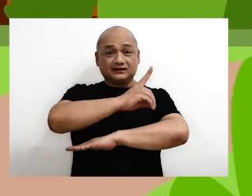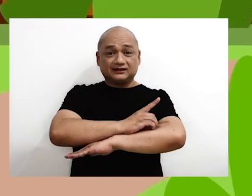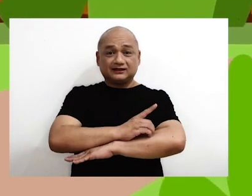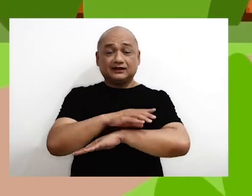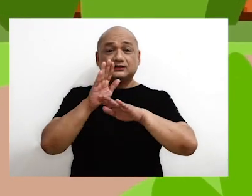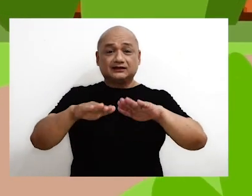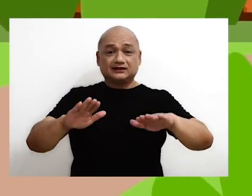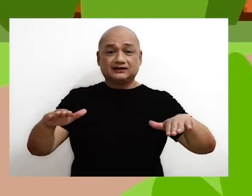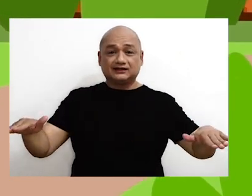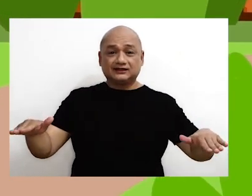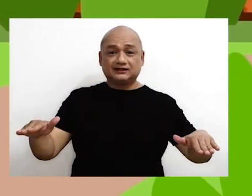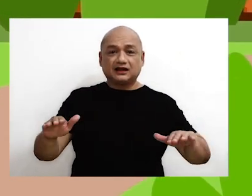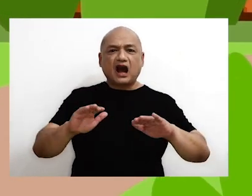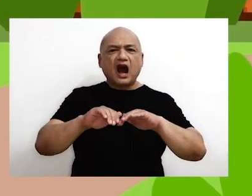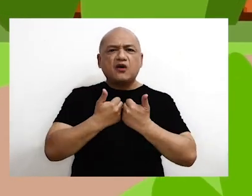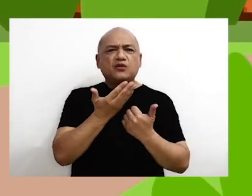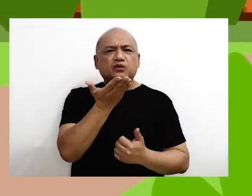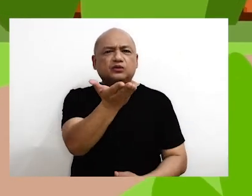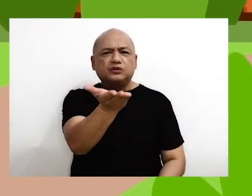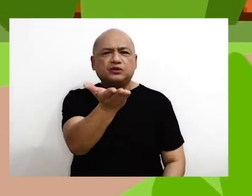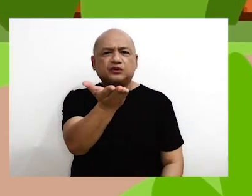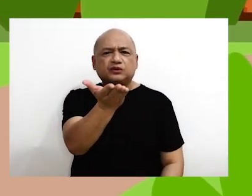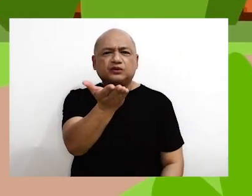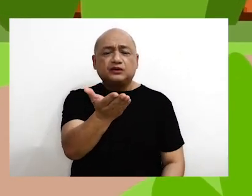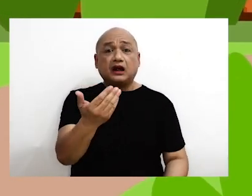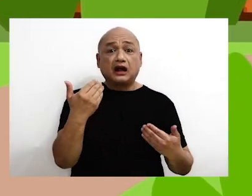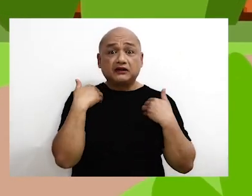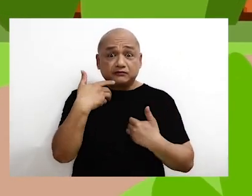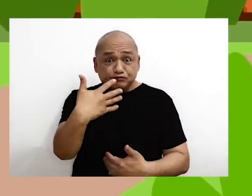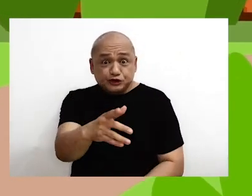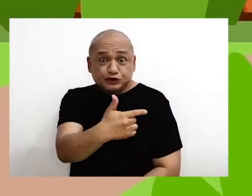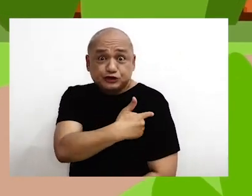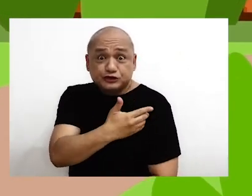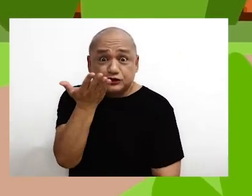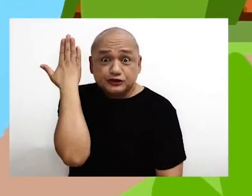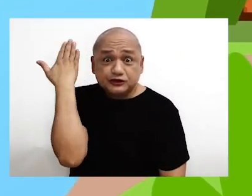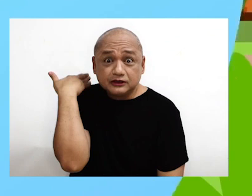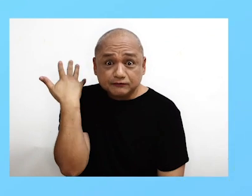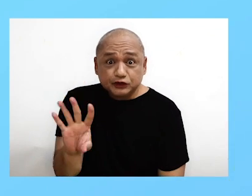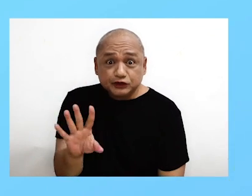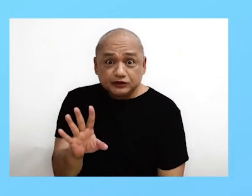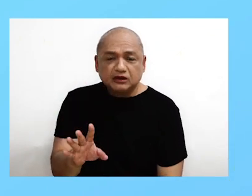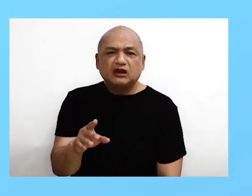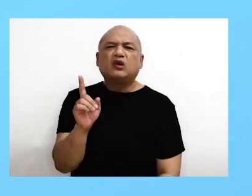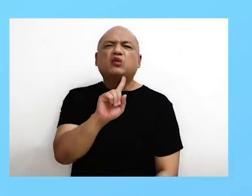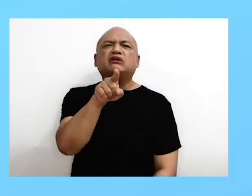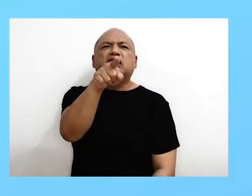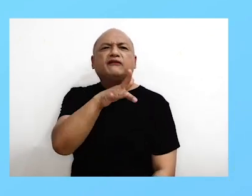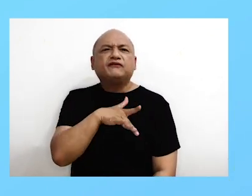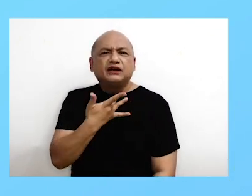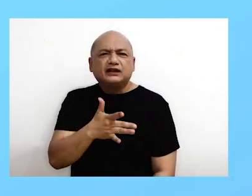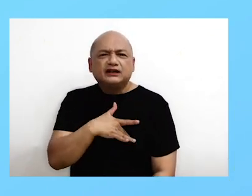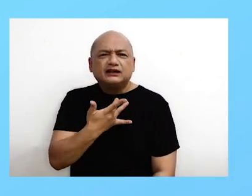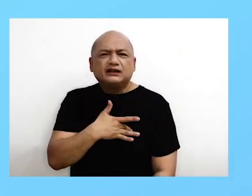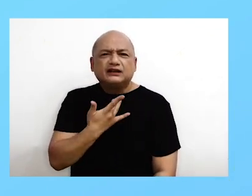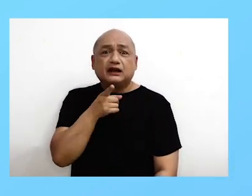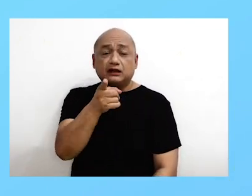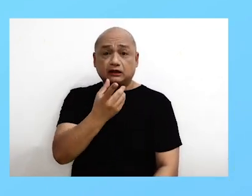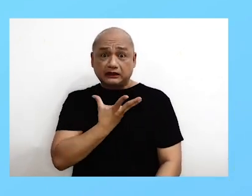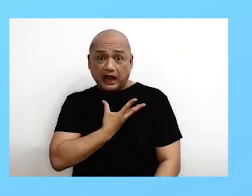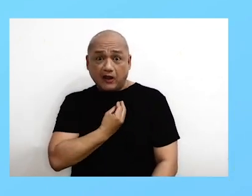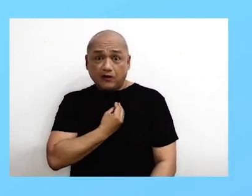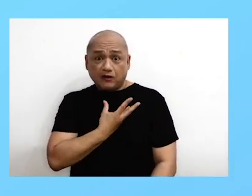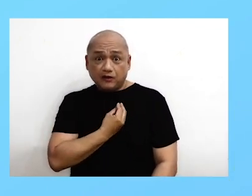Magandang araw mga bata! Kumusta kayo? Nasubukan nyo na bang magpabakuna? Anong naramdaman